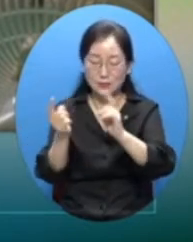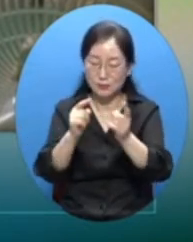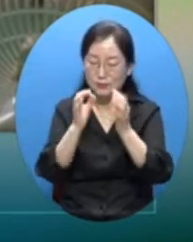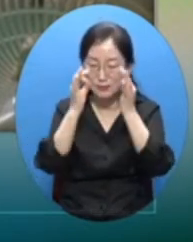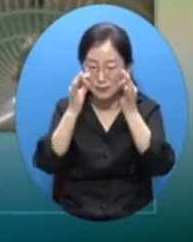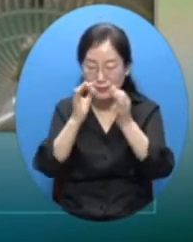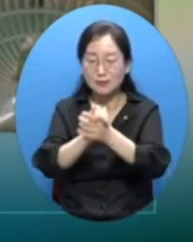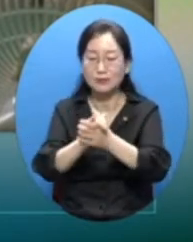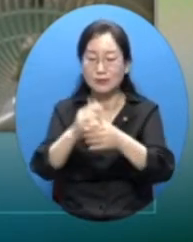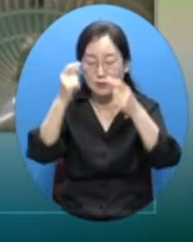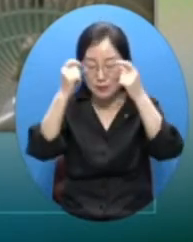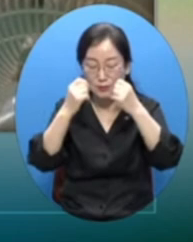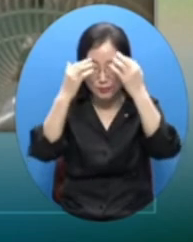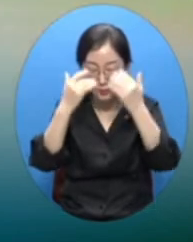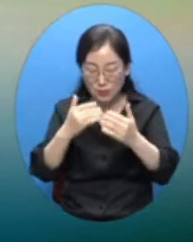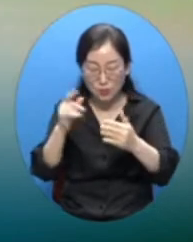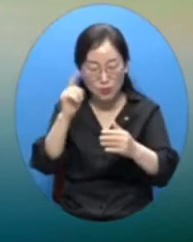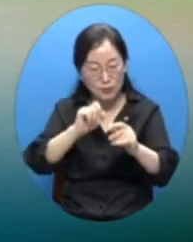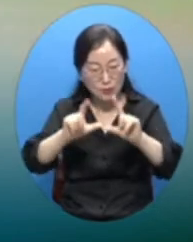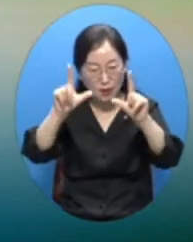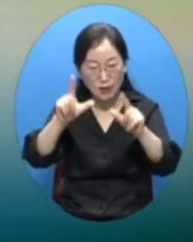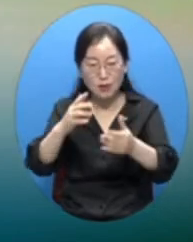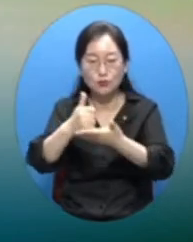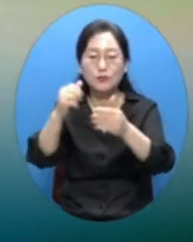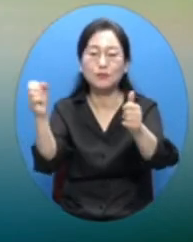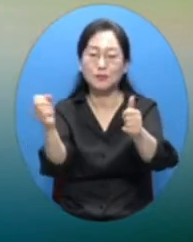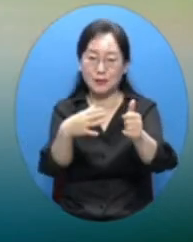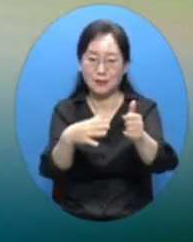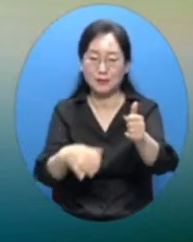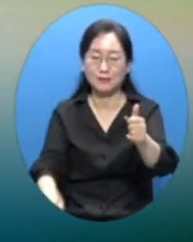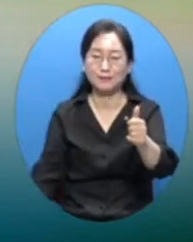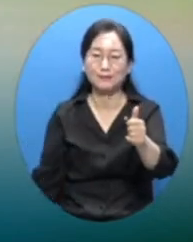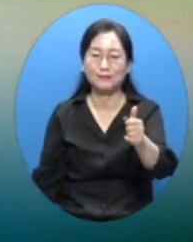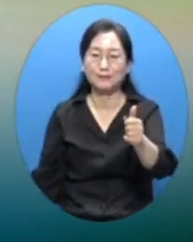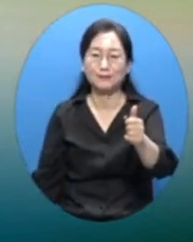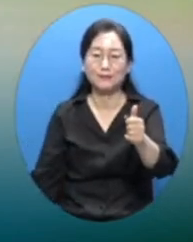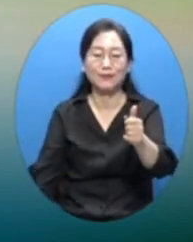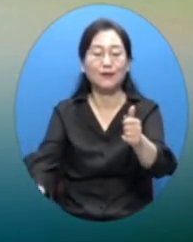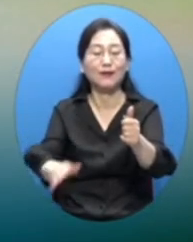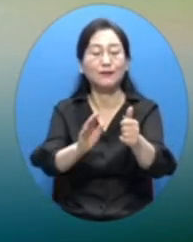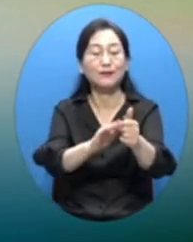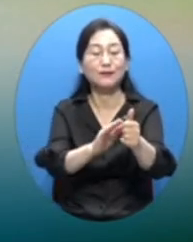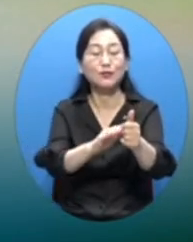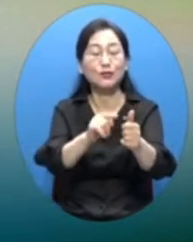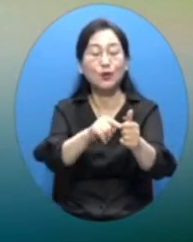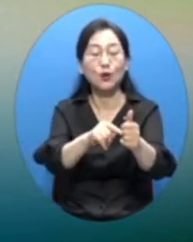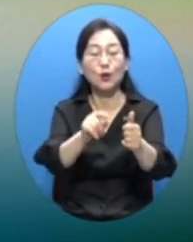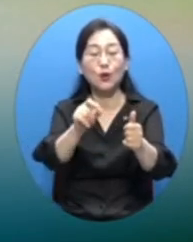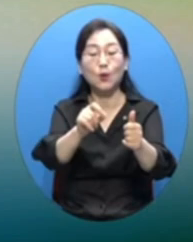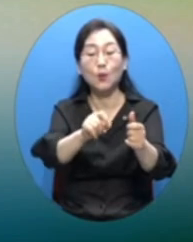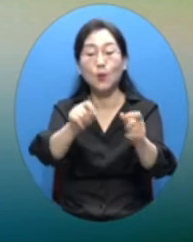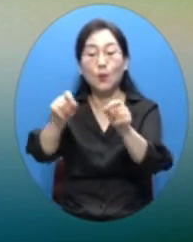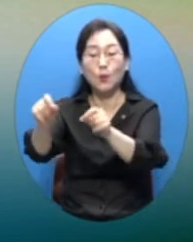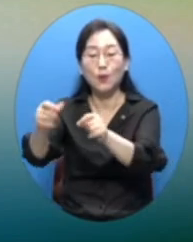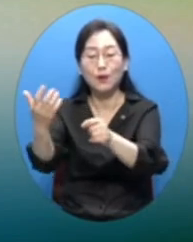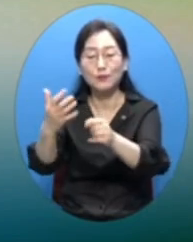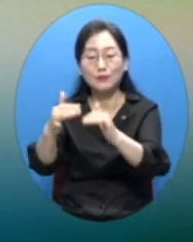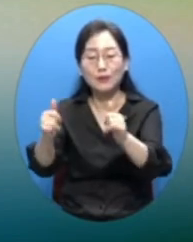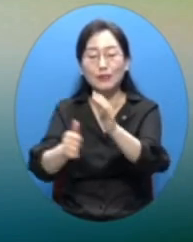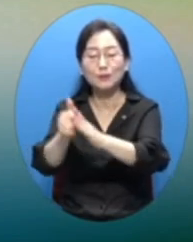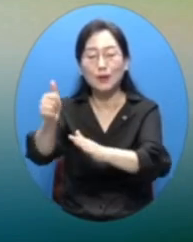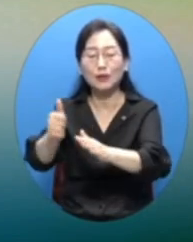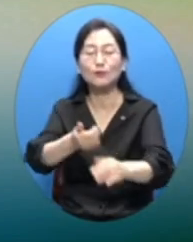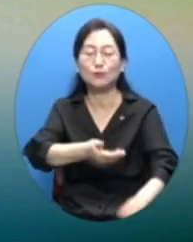기도합니다. 눈물로 기도하는데 어느 날 주님이 말씀하셨습니다. 위야, 너처럼 아픔이 있는 사람들에게 희망이 되어